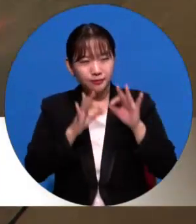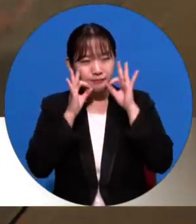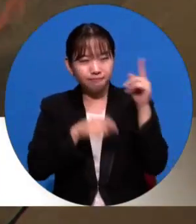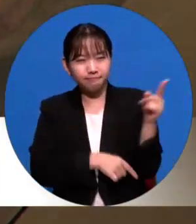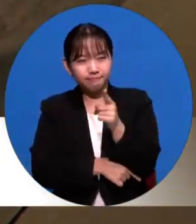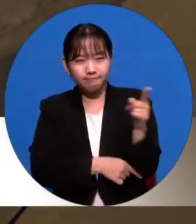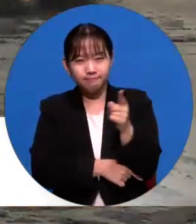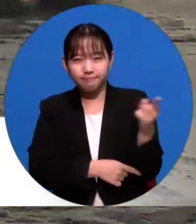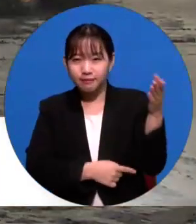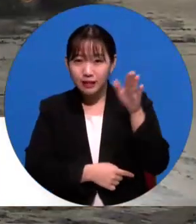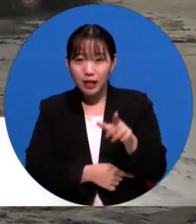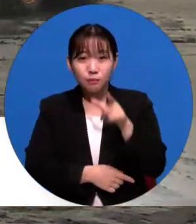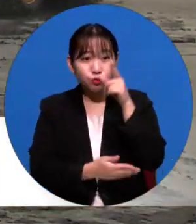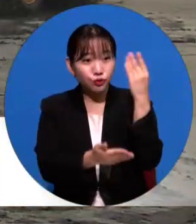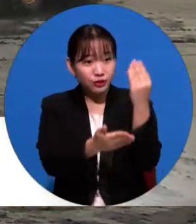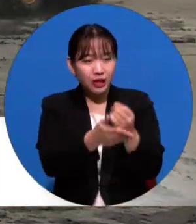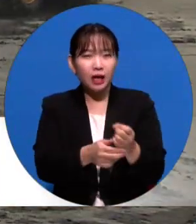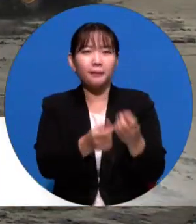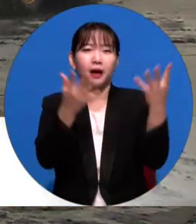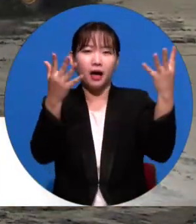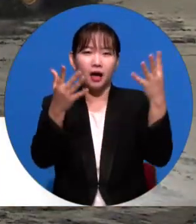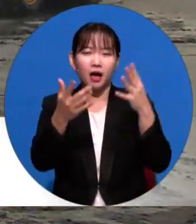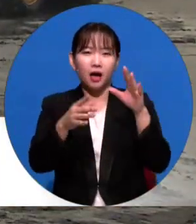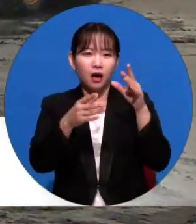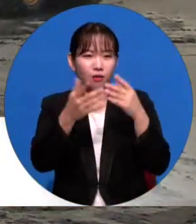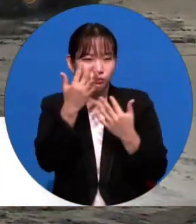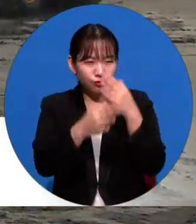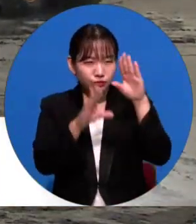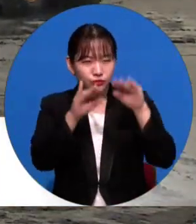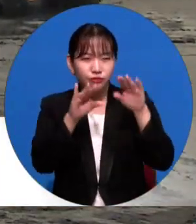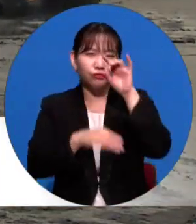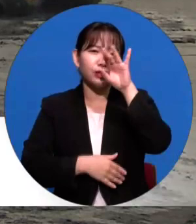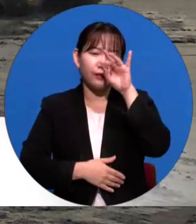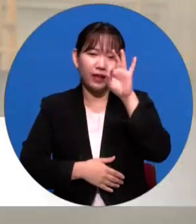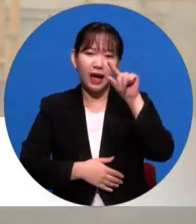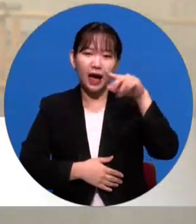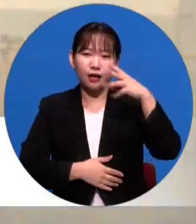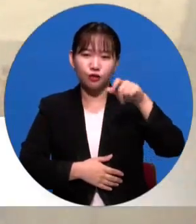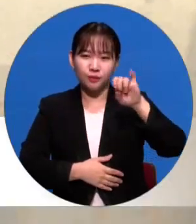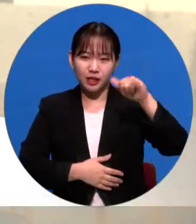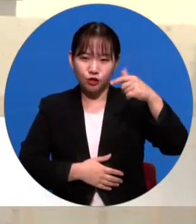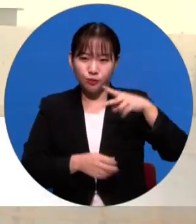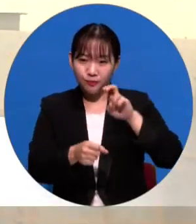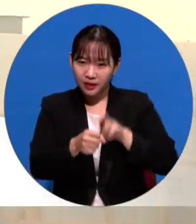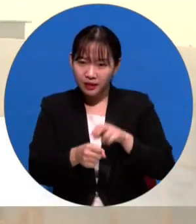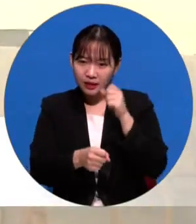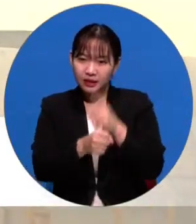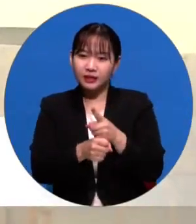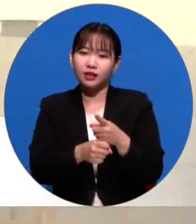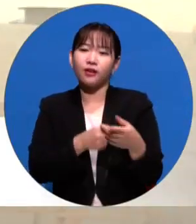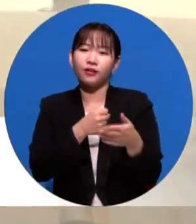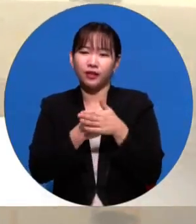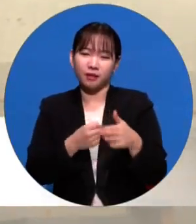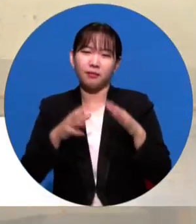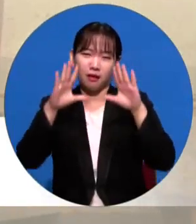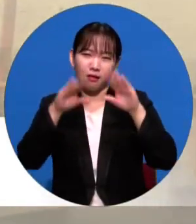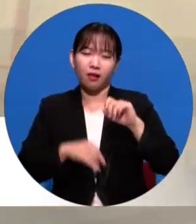있지만 물에 닿으면 바로 하고 불이 잘 꺼지지 않는 알루미늄 특성 때문에 진화에 어려움을 겪고